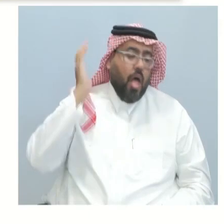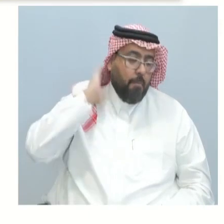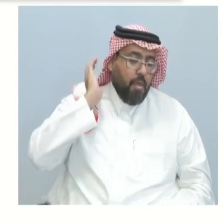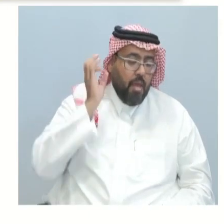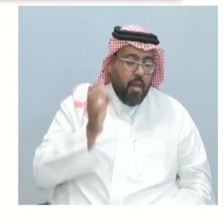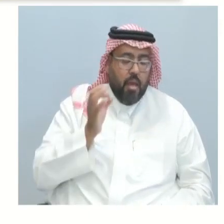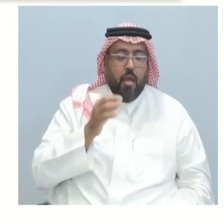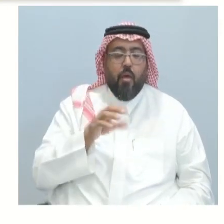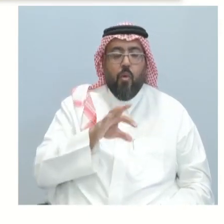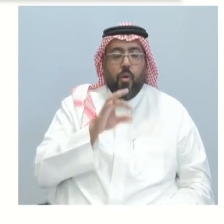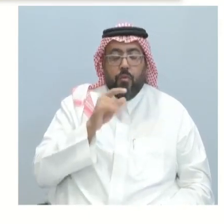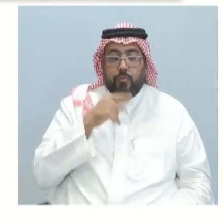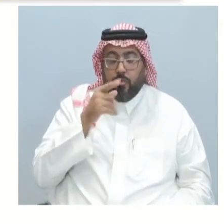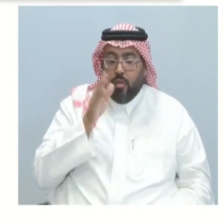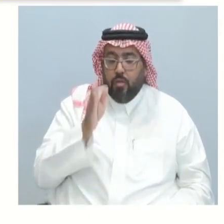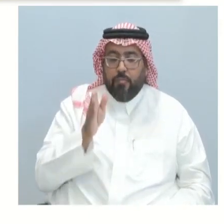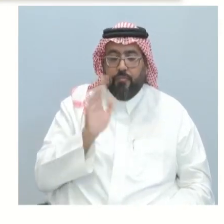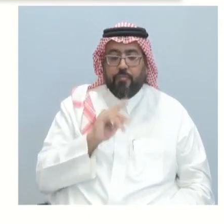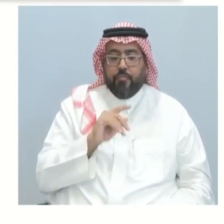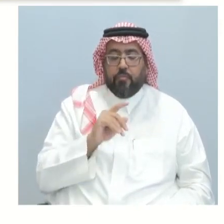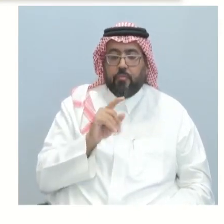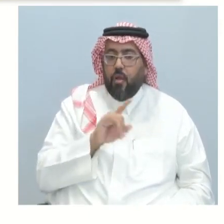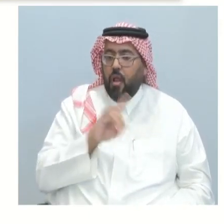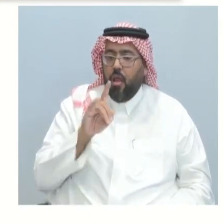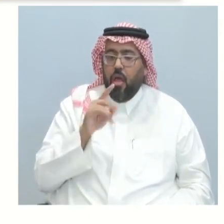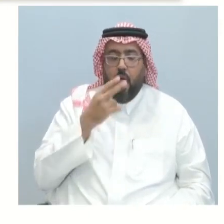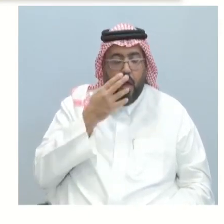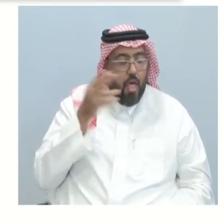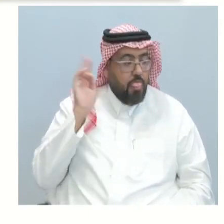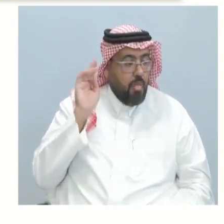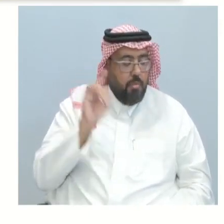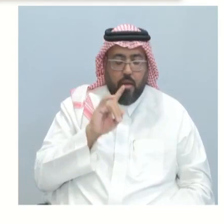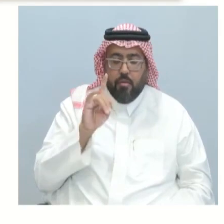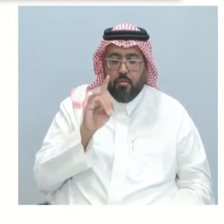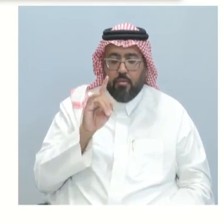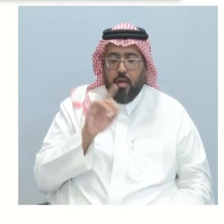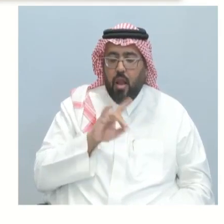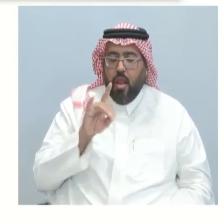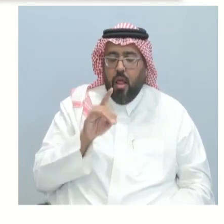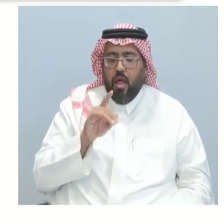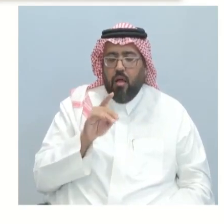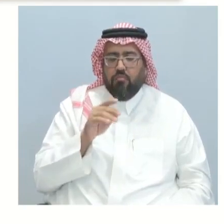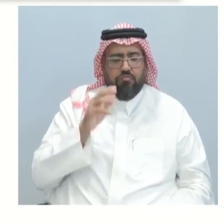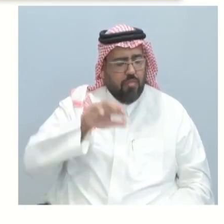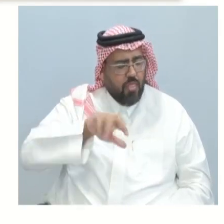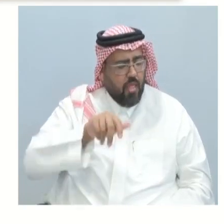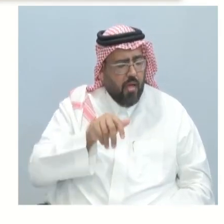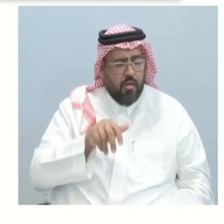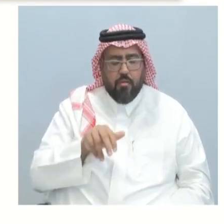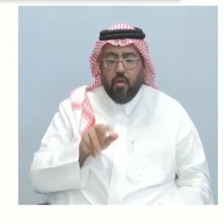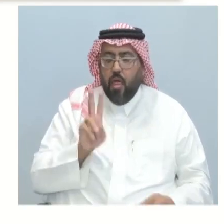يتحرى الصدق ولا يكذب وكذلك لا يغش ولا